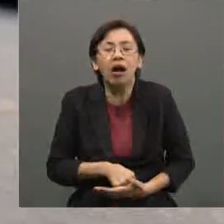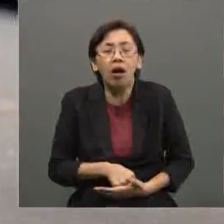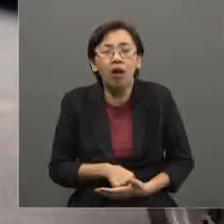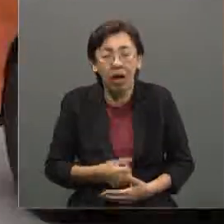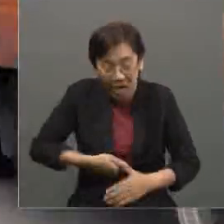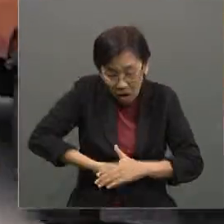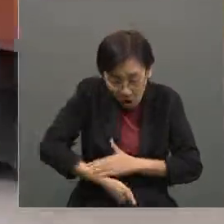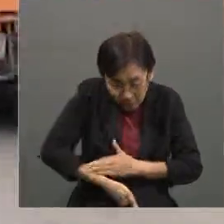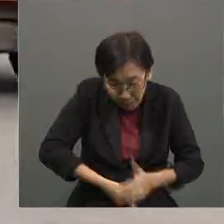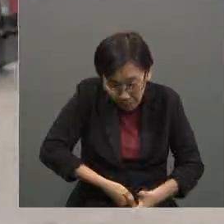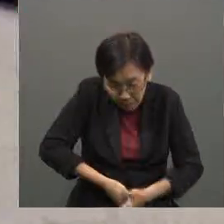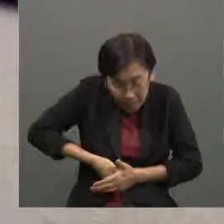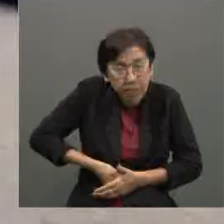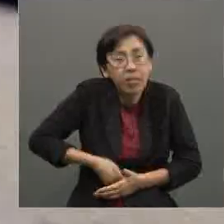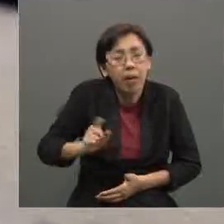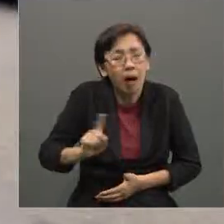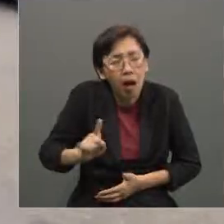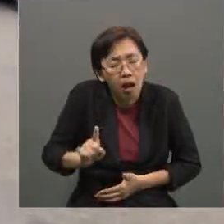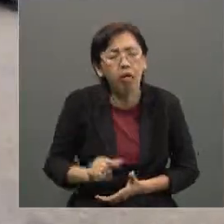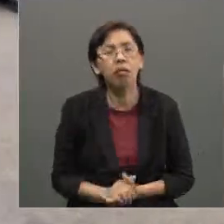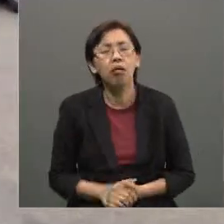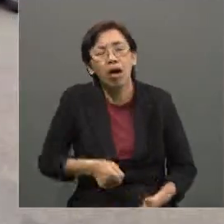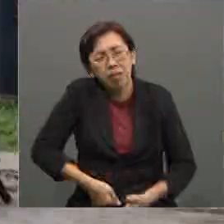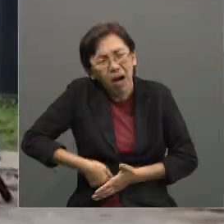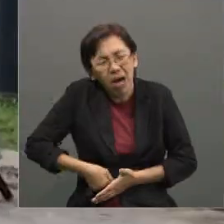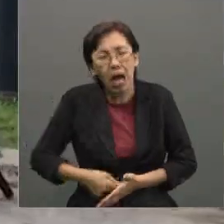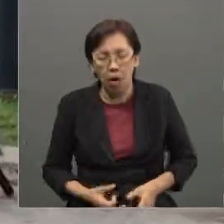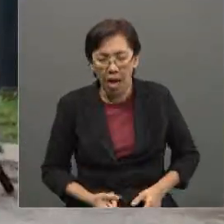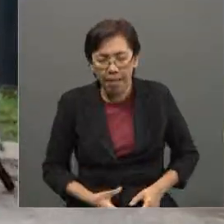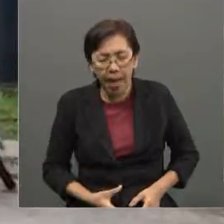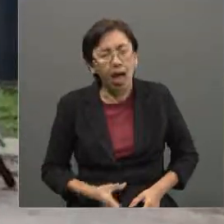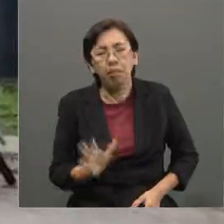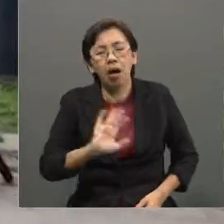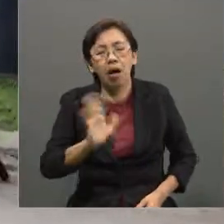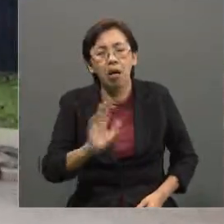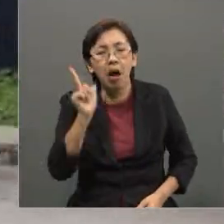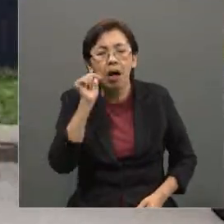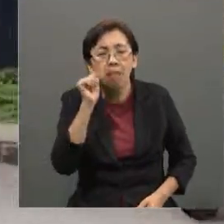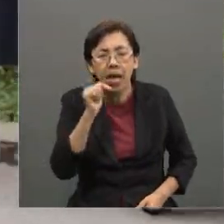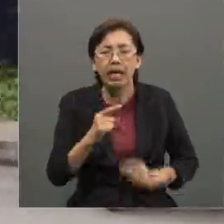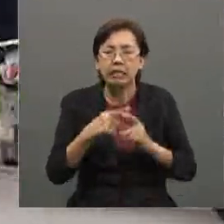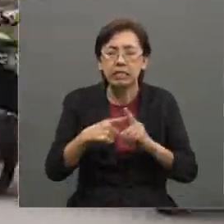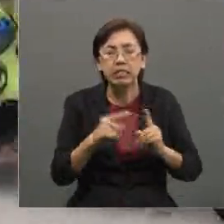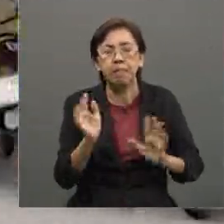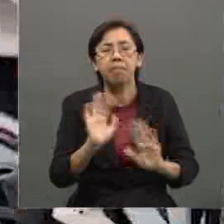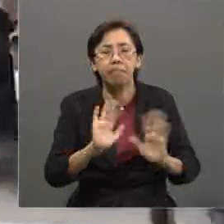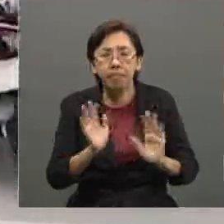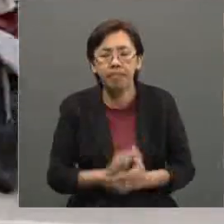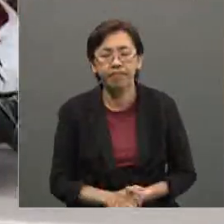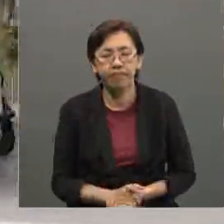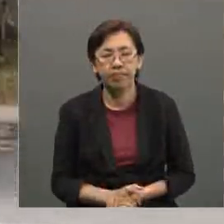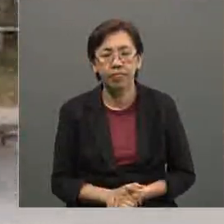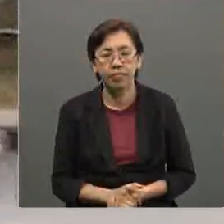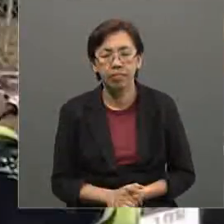อดไประหว่างอยู่บนรถฉุกเฉินเนี่ยก็เป็นการกระทำเพื่อไม่ให้แผลฉีกขาดอาจจะทำให้แม่เด็กได้รับบาดเจ็บส่วนข้อสังเกต